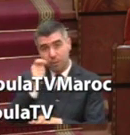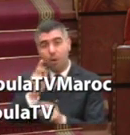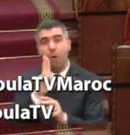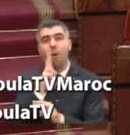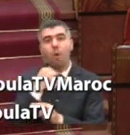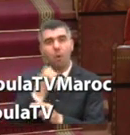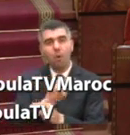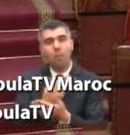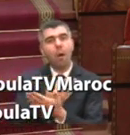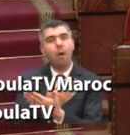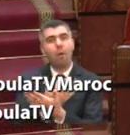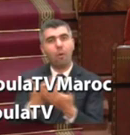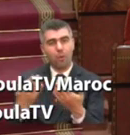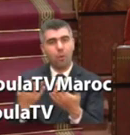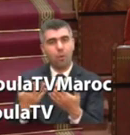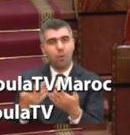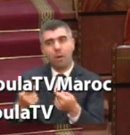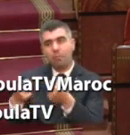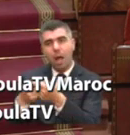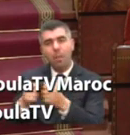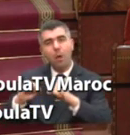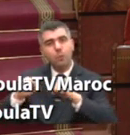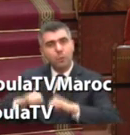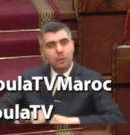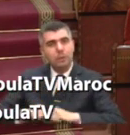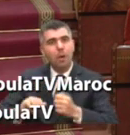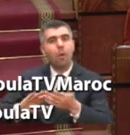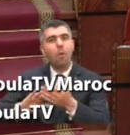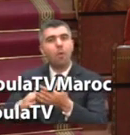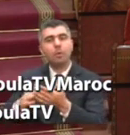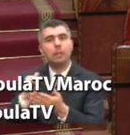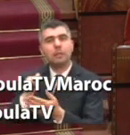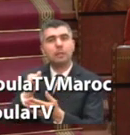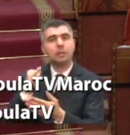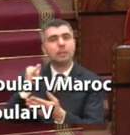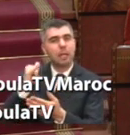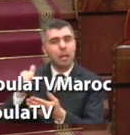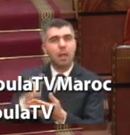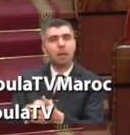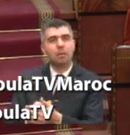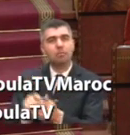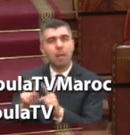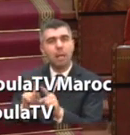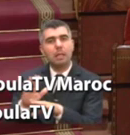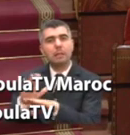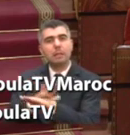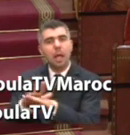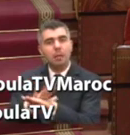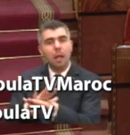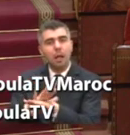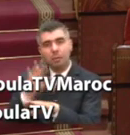وبلادنا على ما وقع من تفاعل وتطور إيجابي متراكم في مجال السياسة الاتفاقية